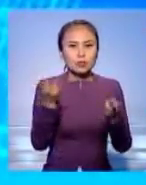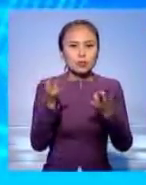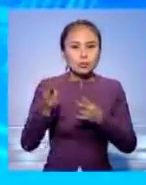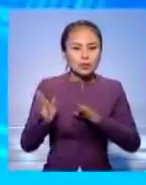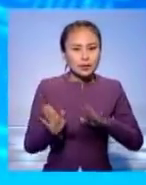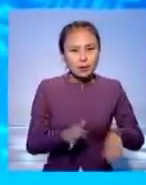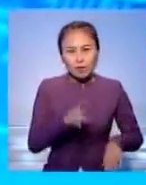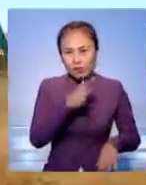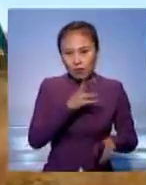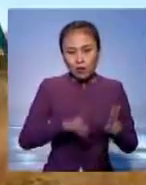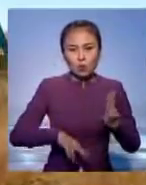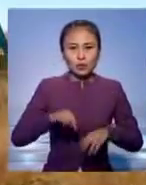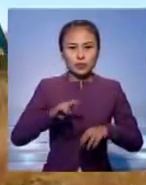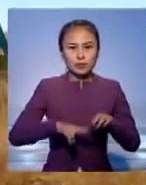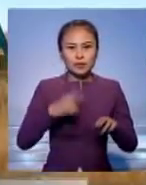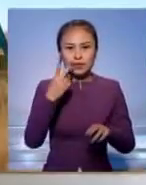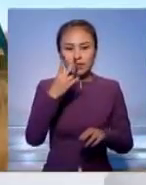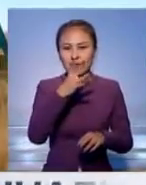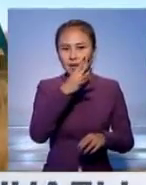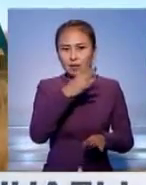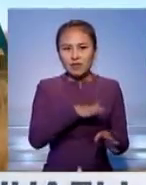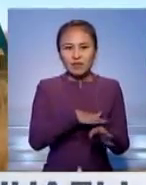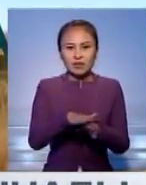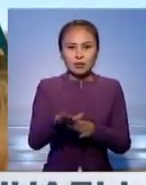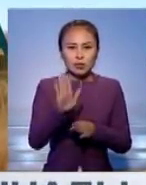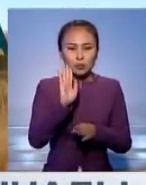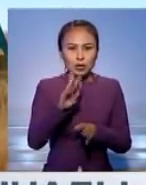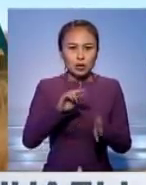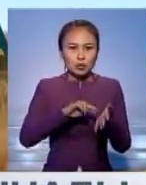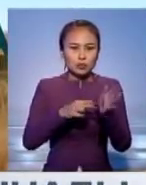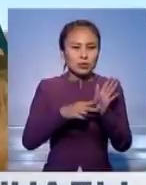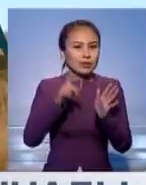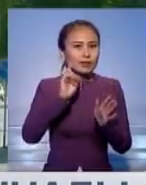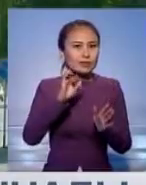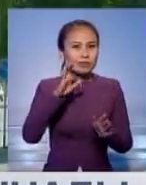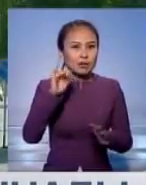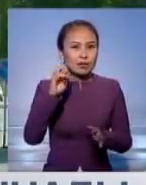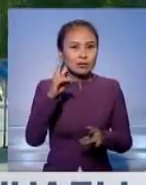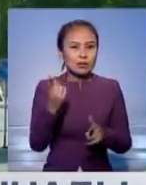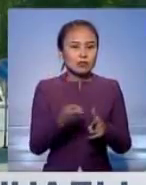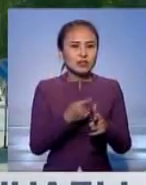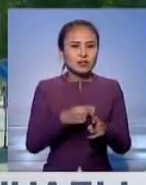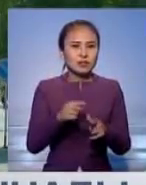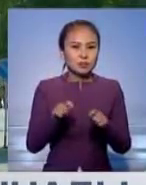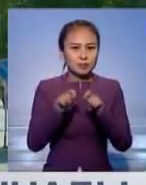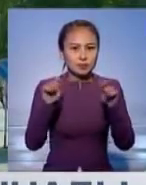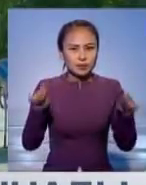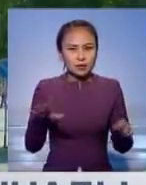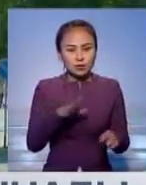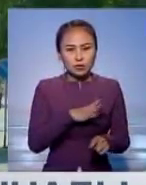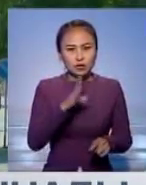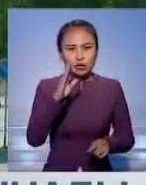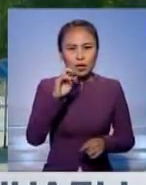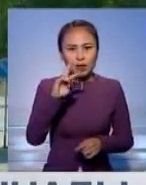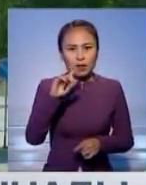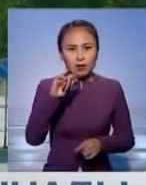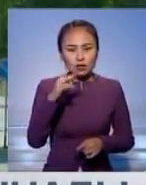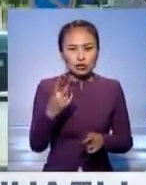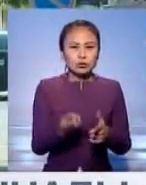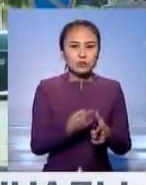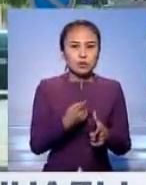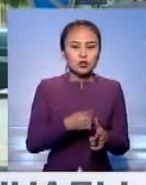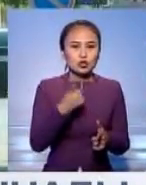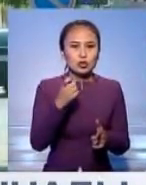сараптамадан өткеннен кейін құрылысты екі кезең бойынша жүзеге асыру жоспарланып отыр. Станцияны салуға инвестор ниет білдірген. Ол үшін Жалағаш